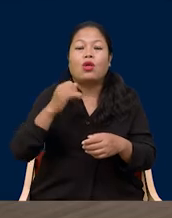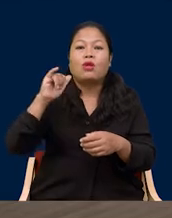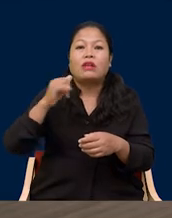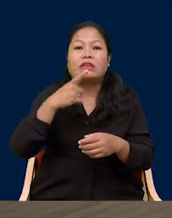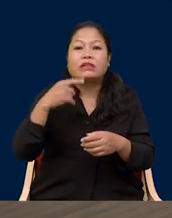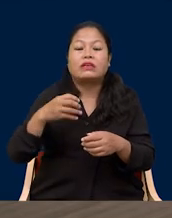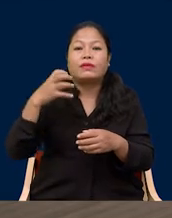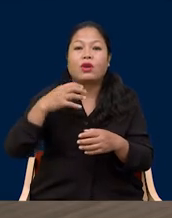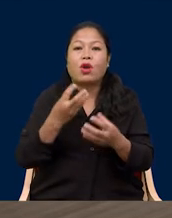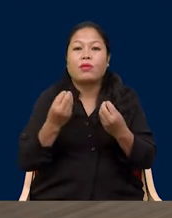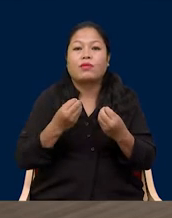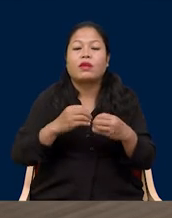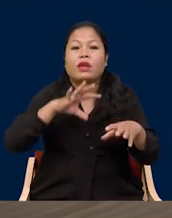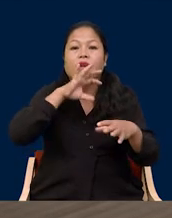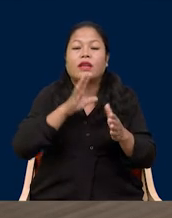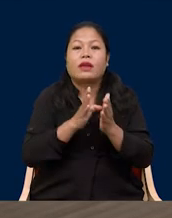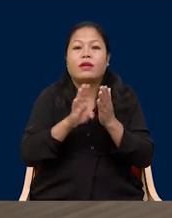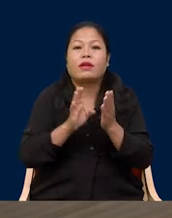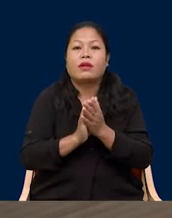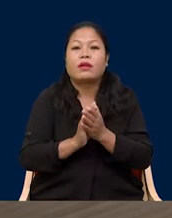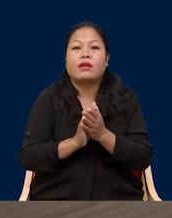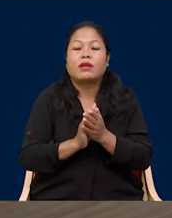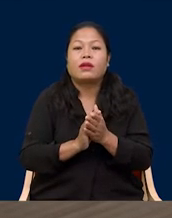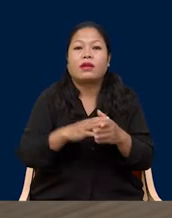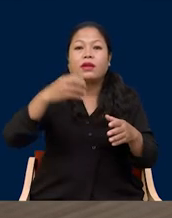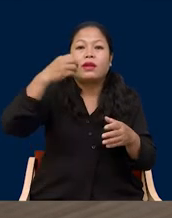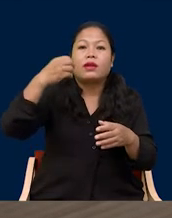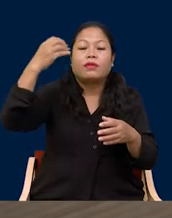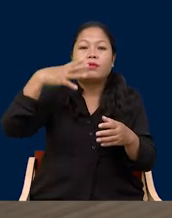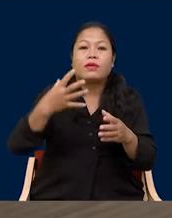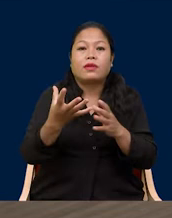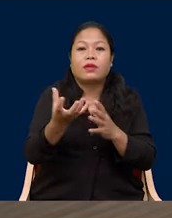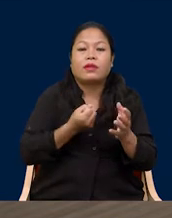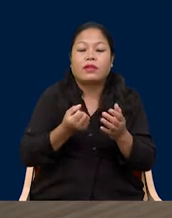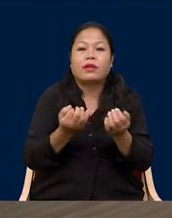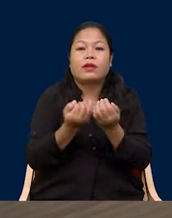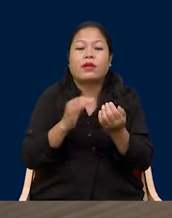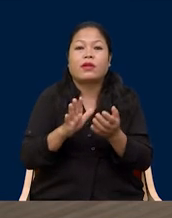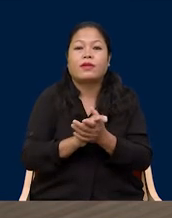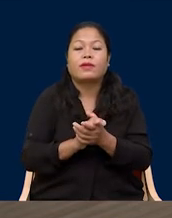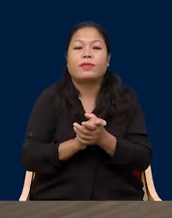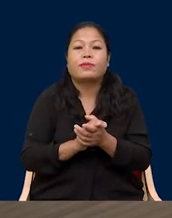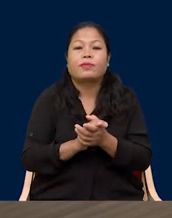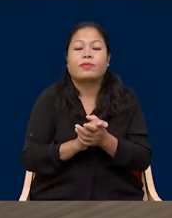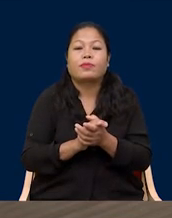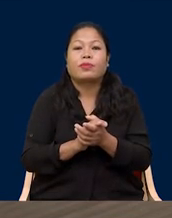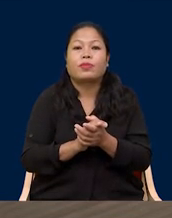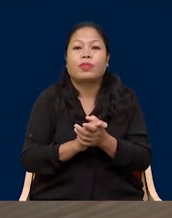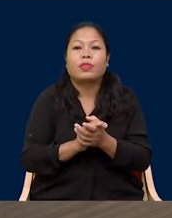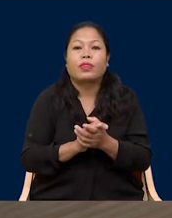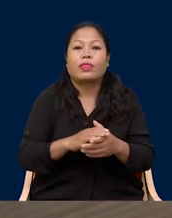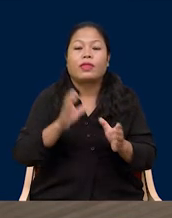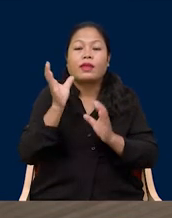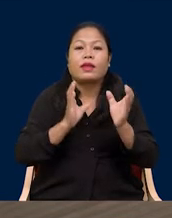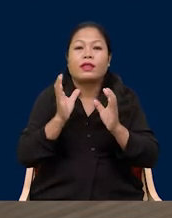र बिस्तारै केही दिनमा चाहिँ हामी इन्डियाबाट पनि आत्मा विद्युत उत्पादन निर्यात नगरिकन चाहिँ आयात नगरिकन